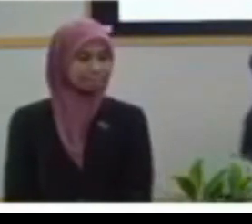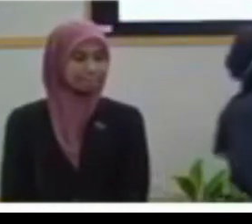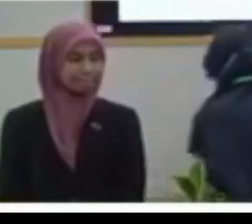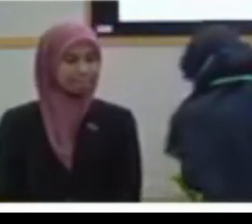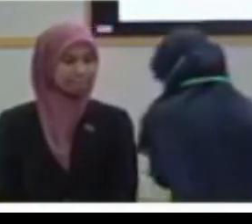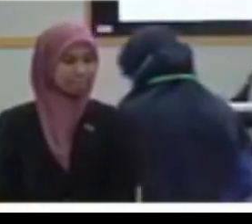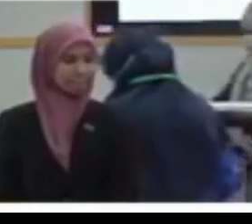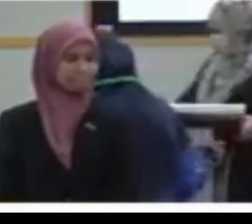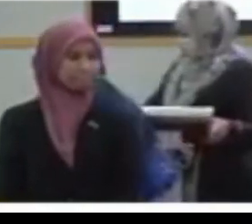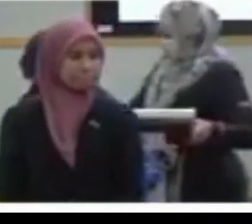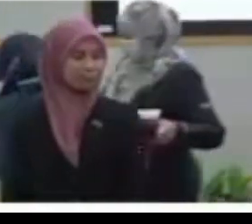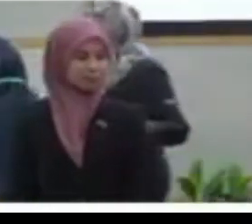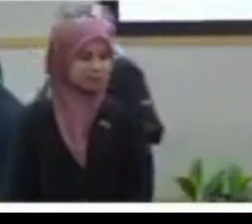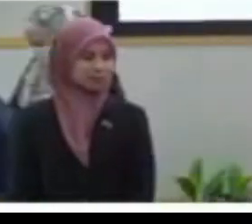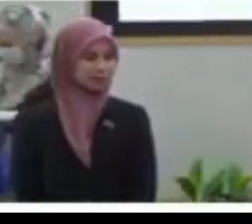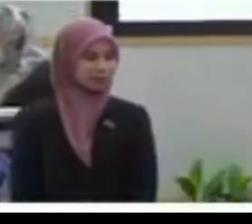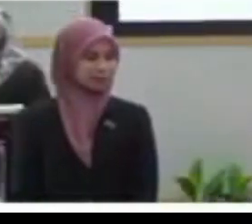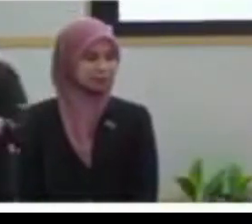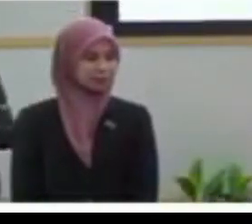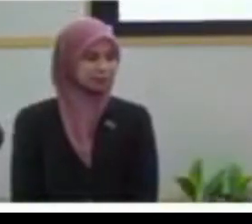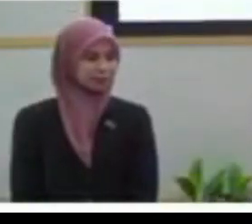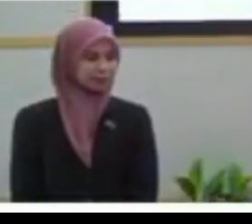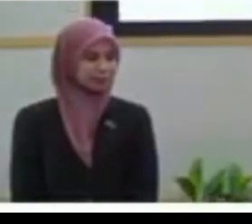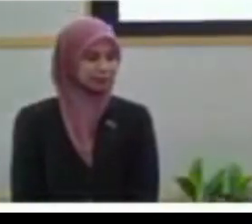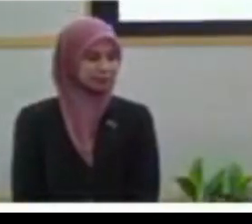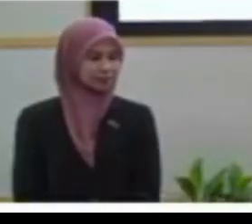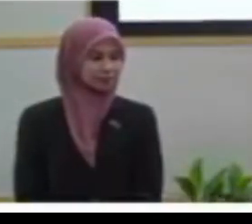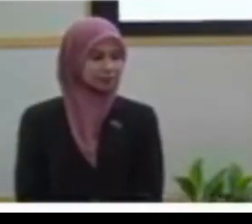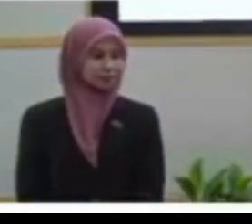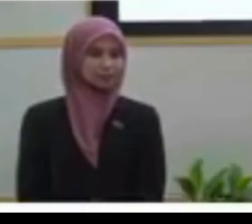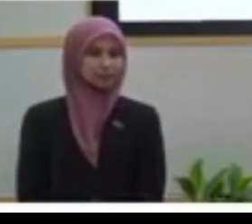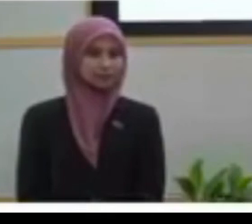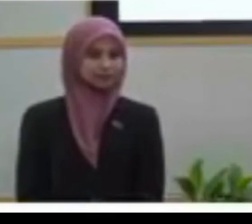Boleh. Depan sikit.